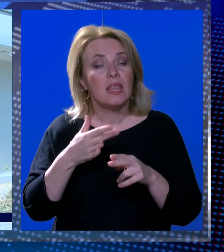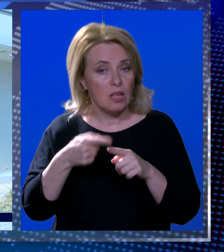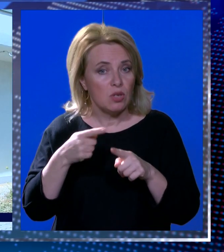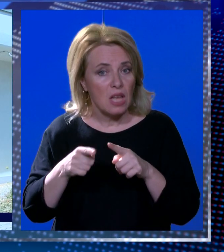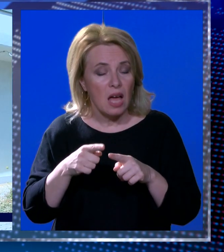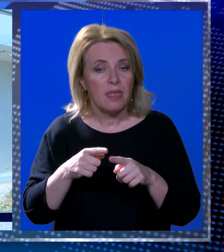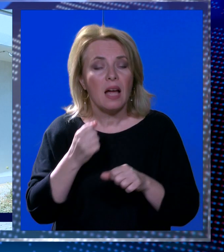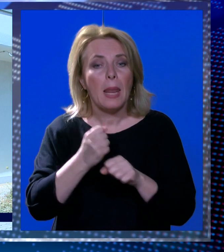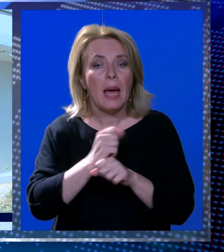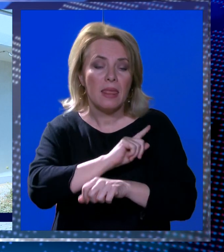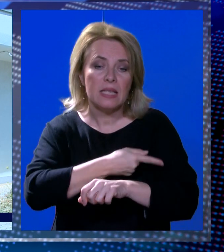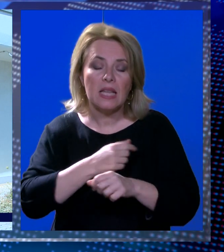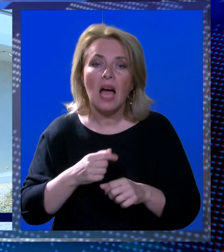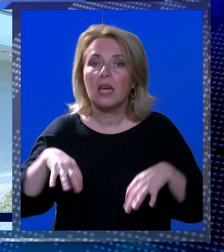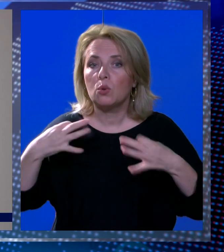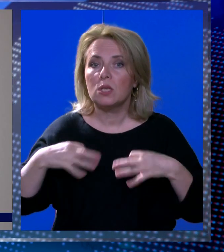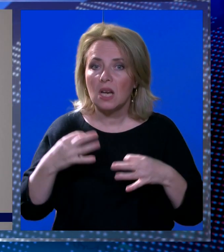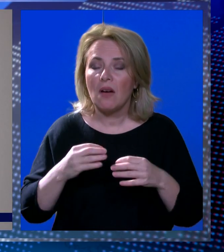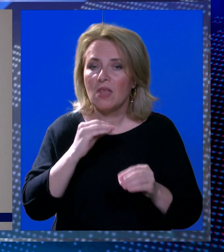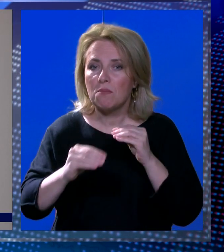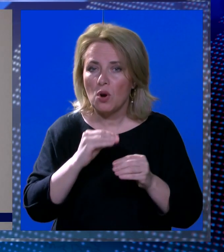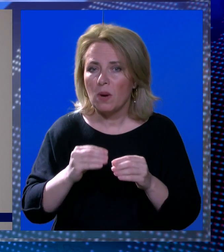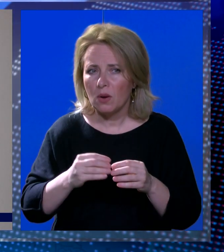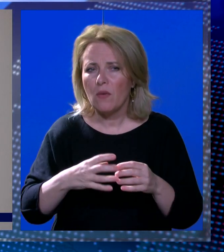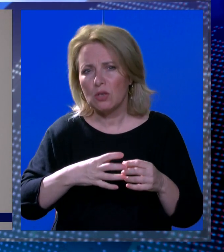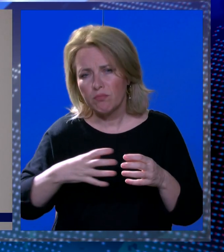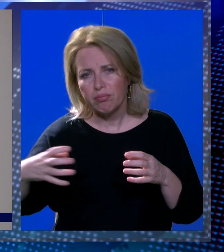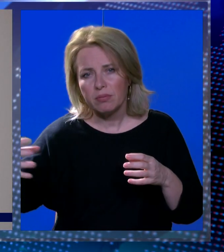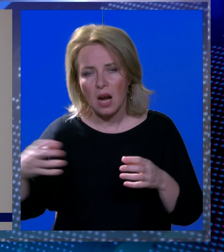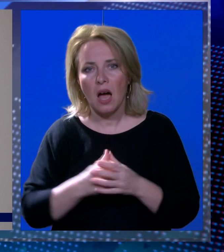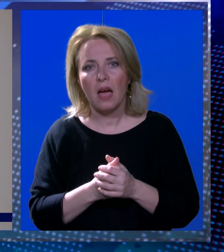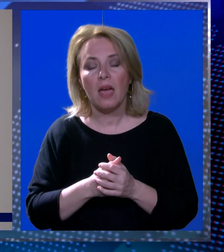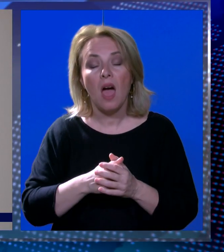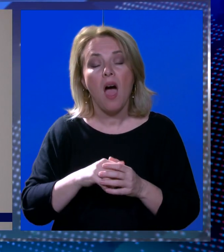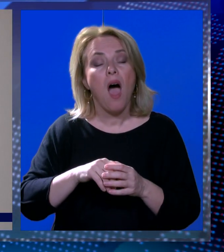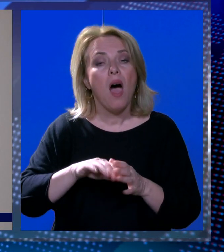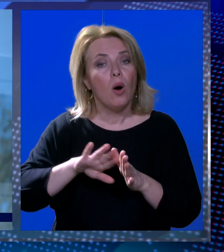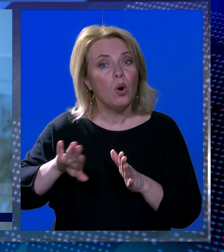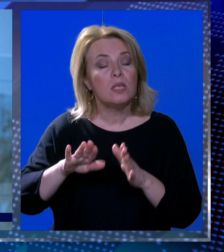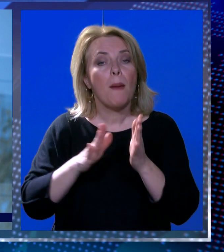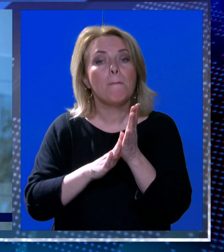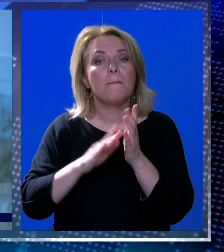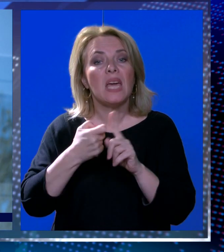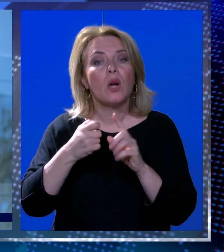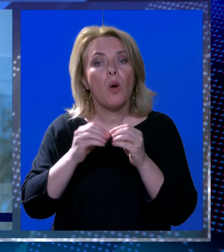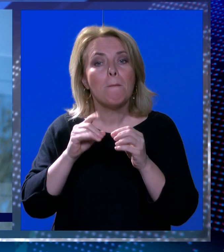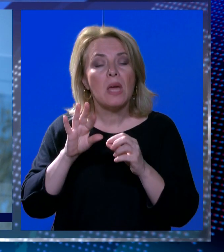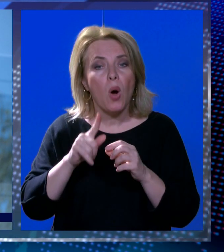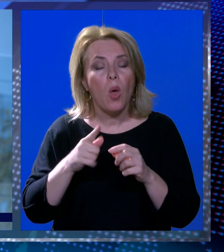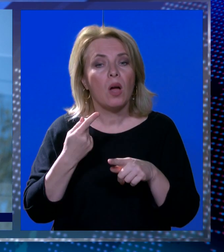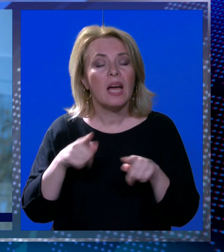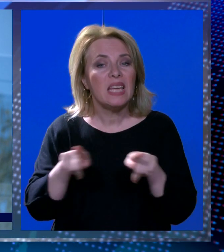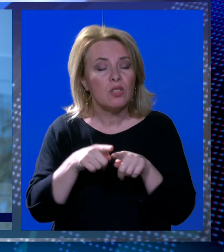Inače, nedostatak radne snage u zdravstvu problem je koji je izražen već neko vrijeme, a osim mikrobiologa u Zavodu za javno